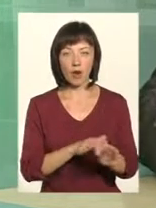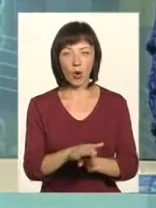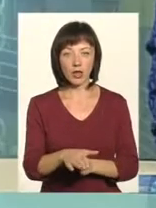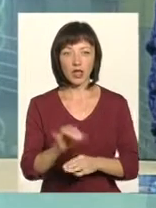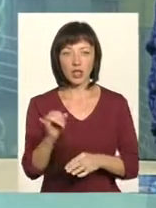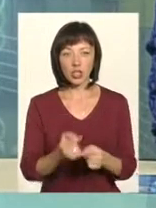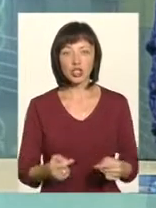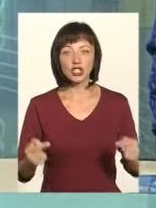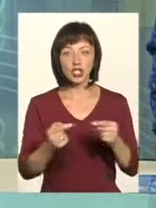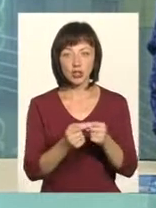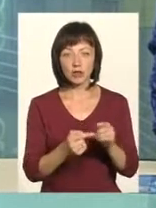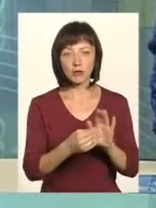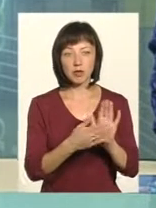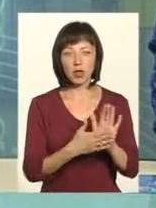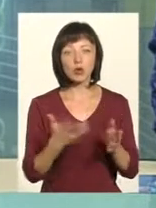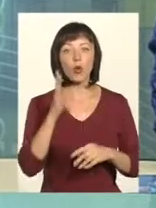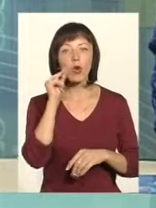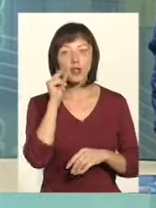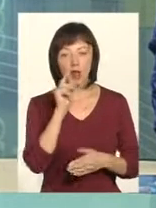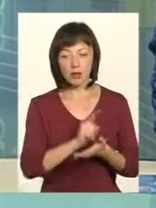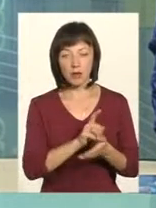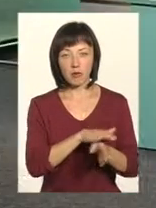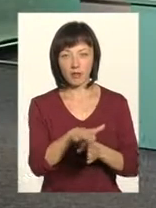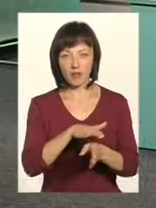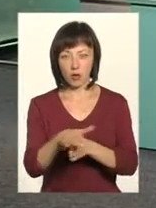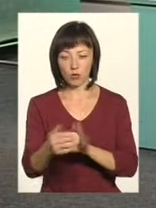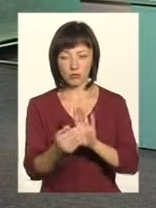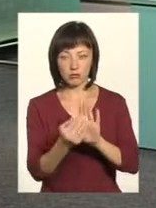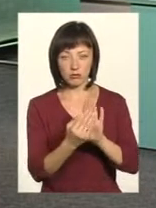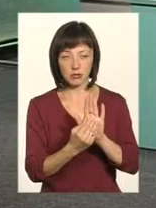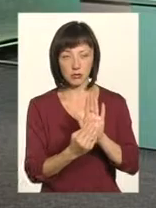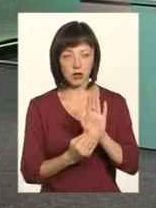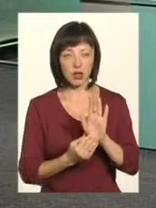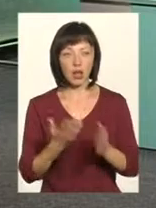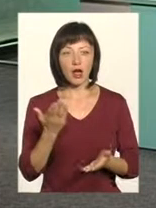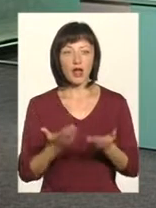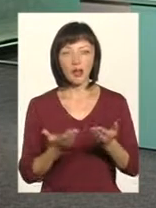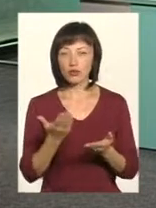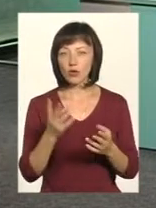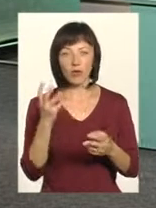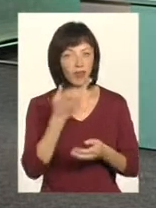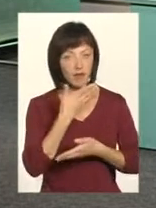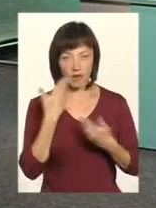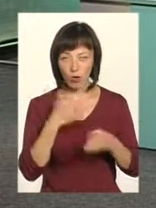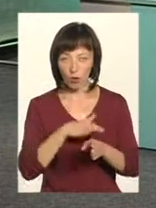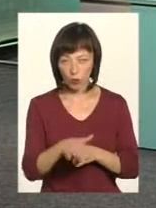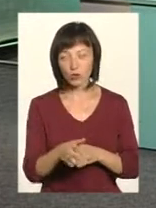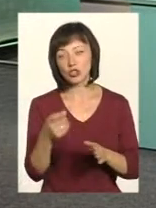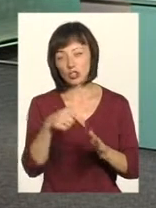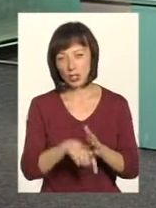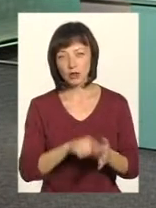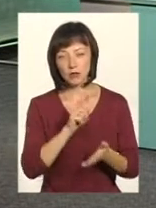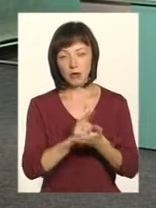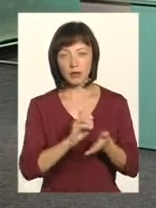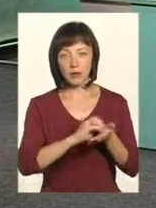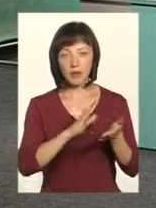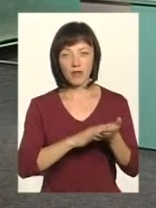і чітко зазначити, до якої дати що має бути виконано. Коли не виконується, то, очевидно, має бути